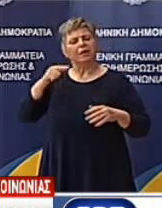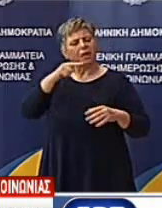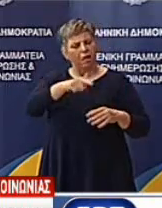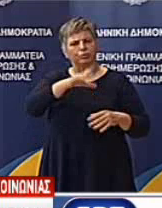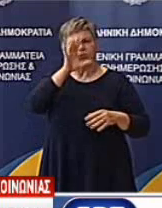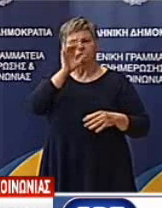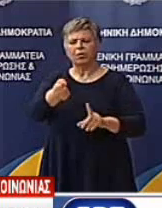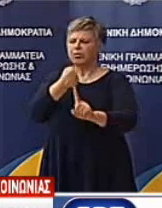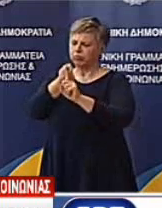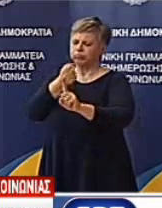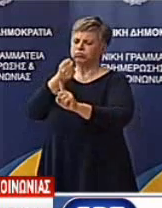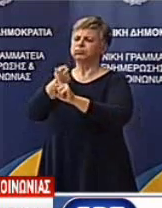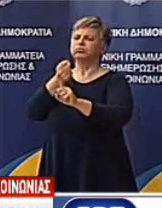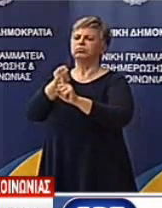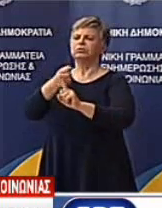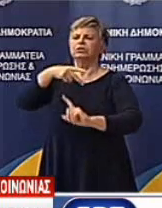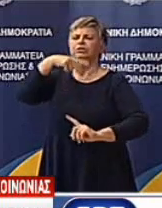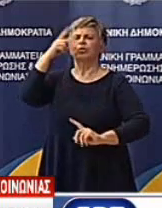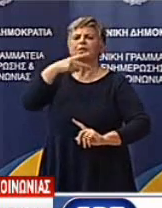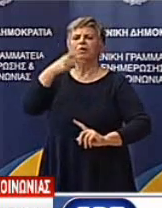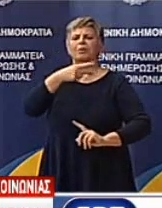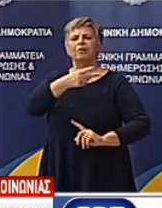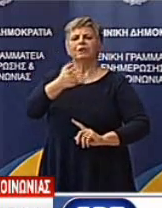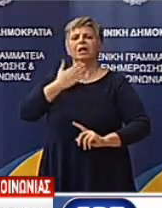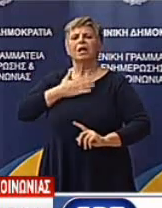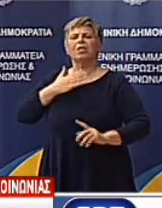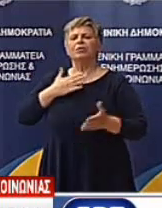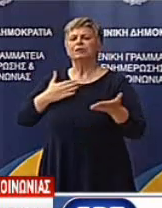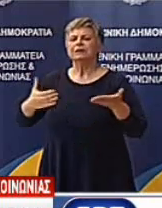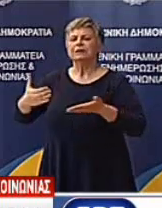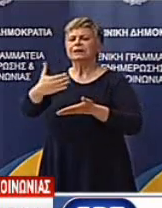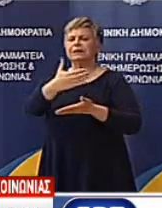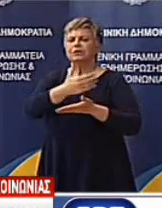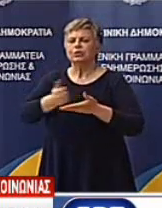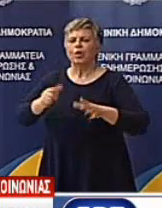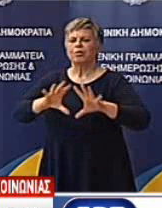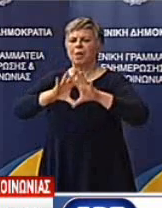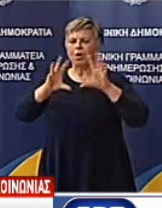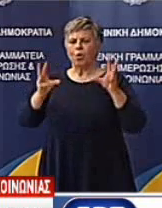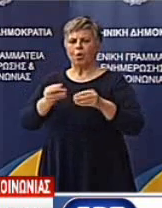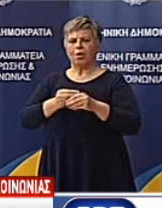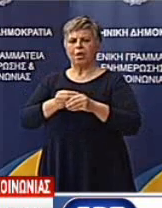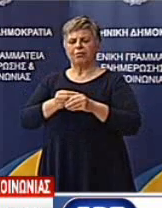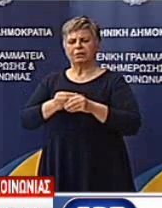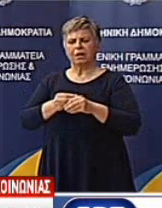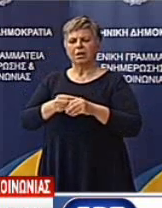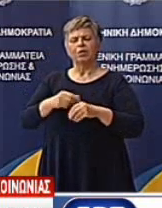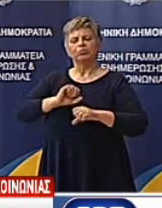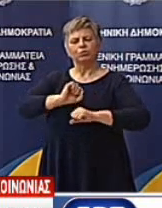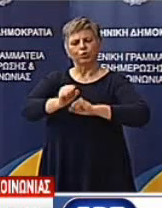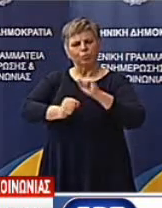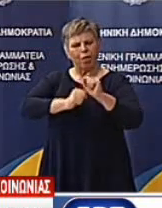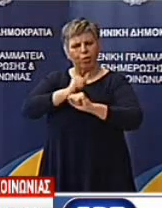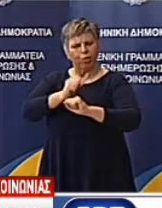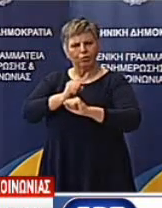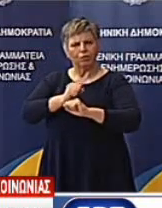διεκδικώντας το δικαίωμά τους να προστατεύσουν και να προστατεύσουν το εισόδημά τους αλλά και τη δραστηριότητά τους, το